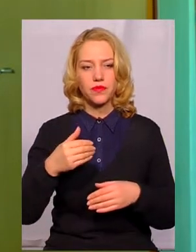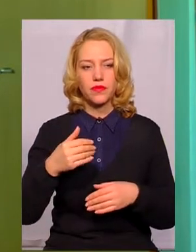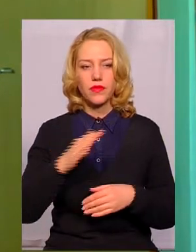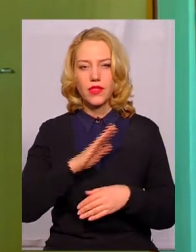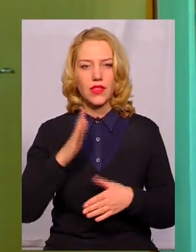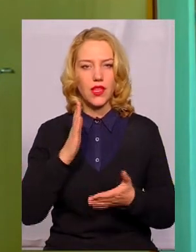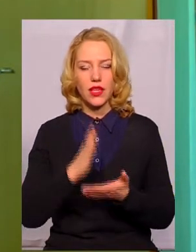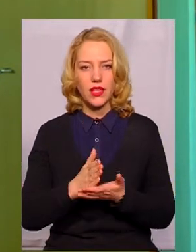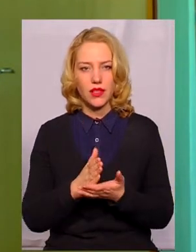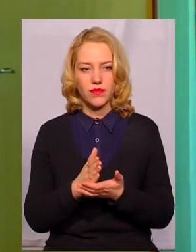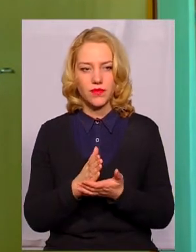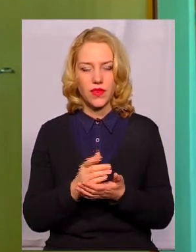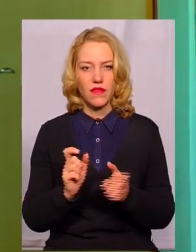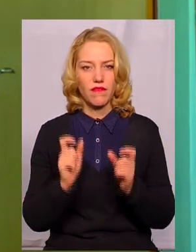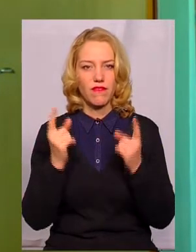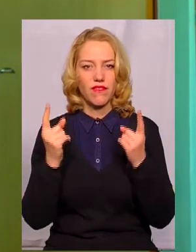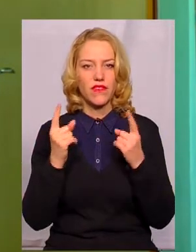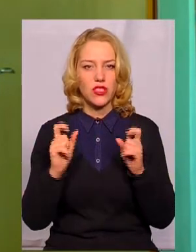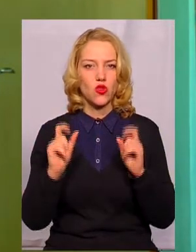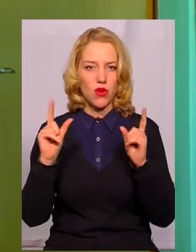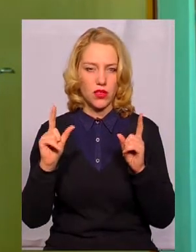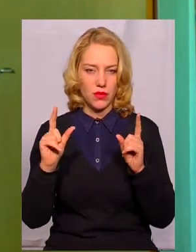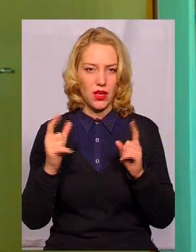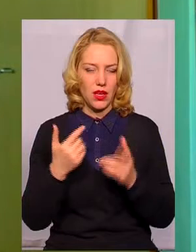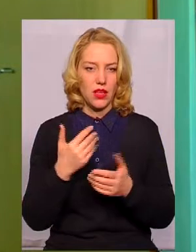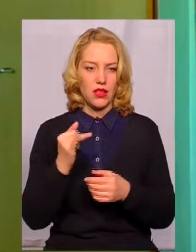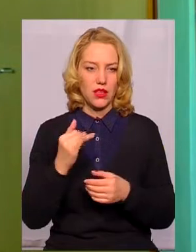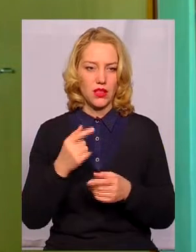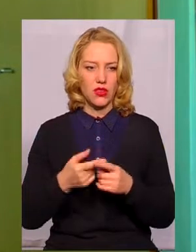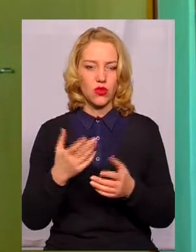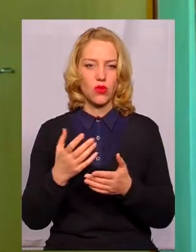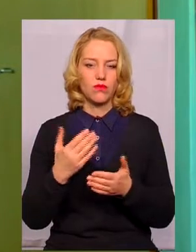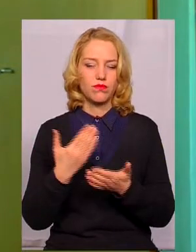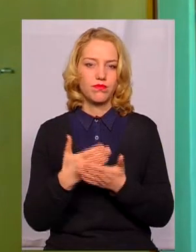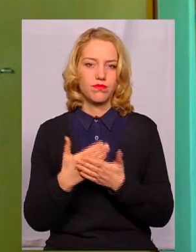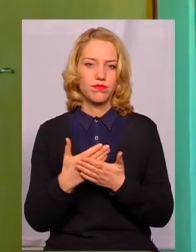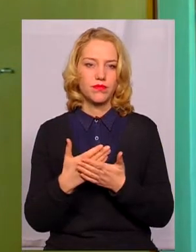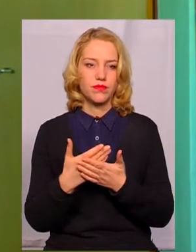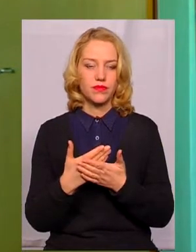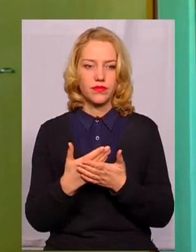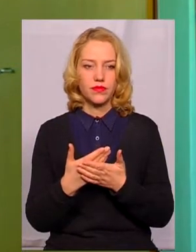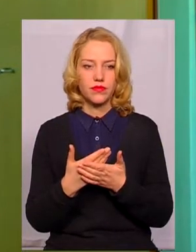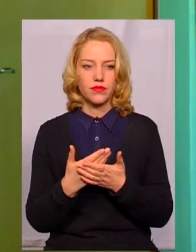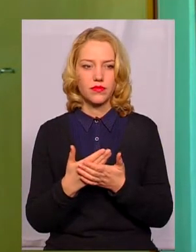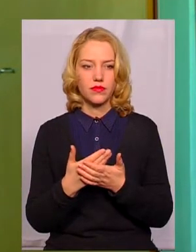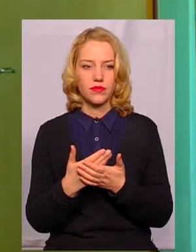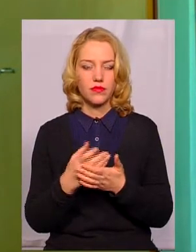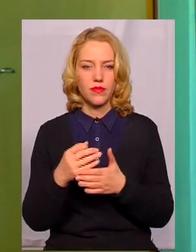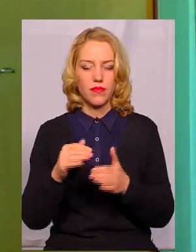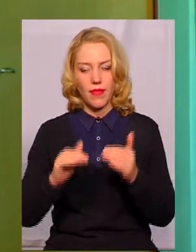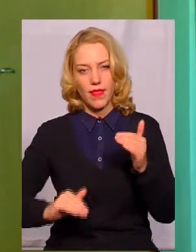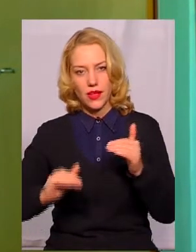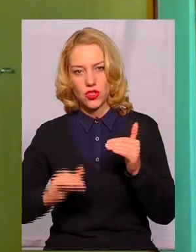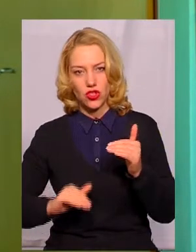не є високими, скажімо так, що вони навіть доходять до нижчих